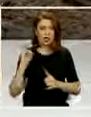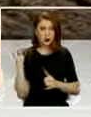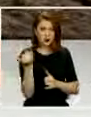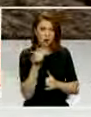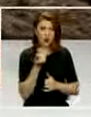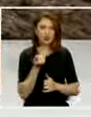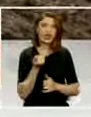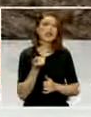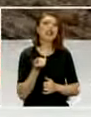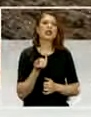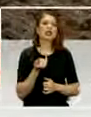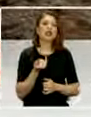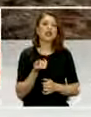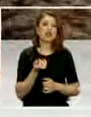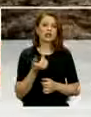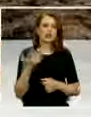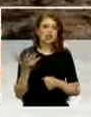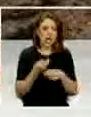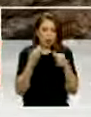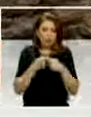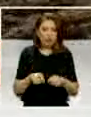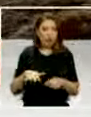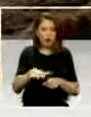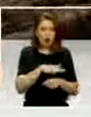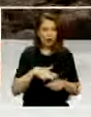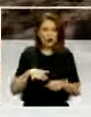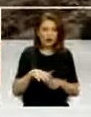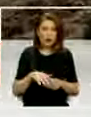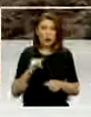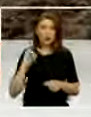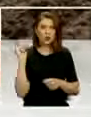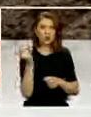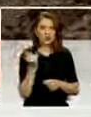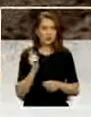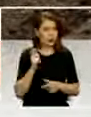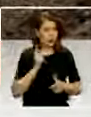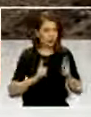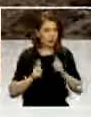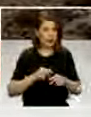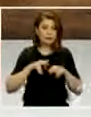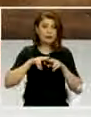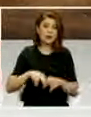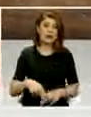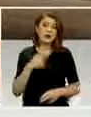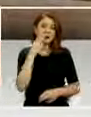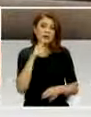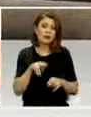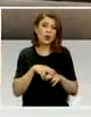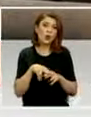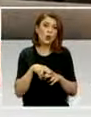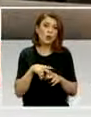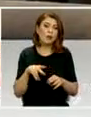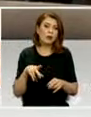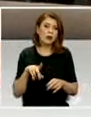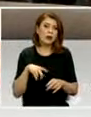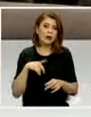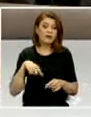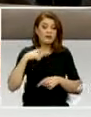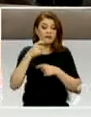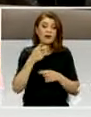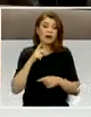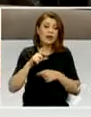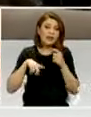vor lua toate obiectele pe care le-au amplasat, astfel încât turismul să nu fie afectat. Rămâne de văzut felul în care se va desfășura turismul